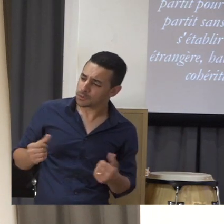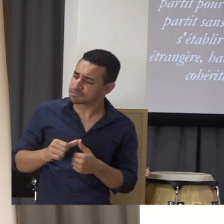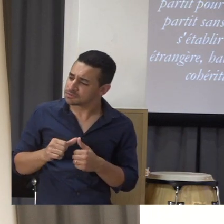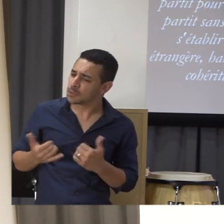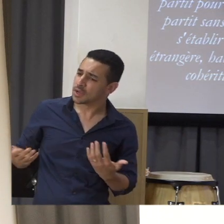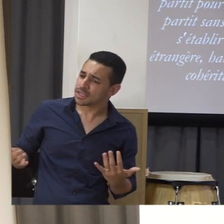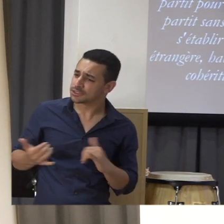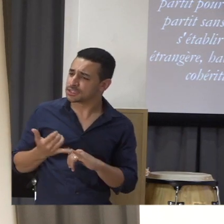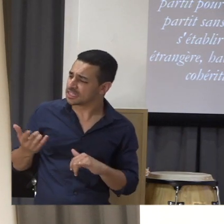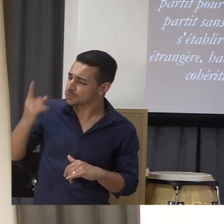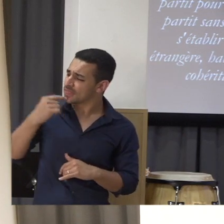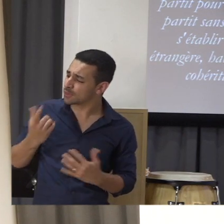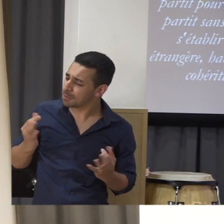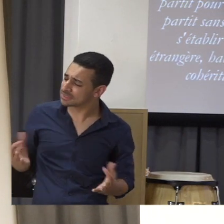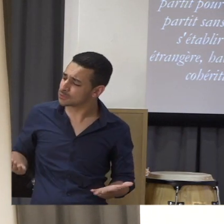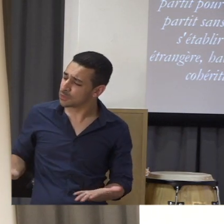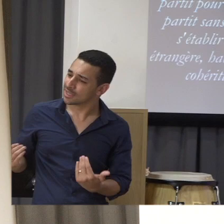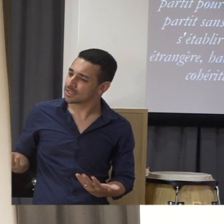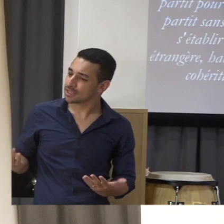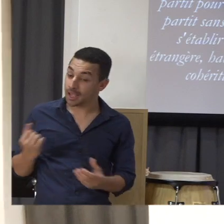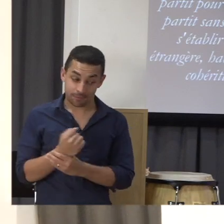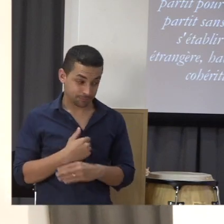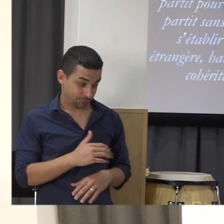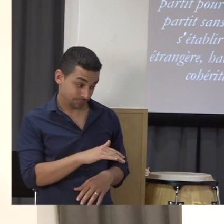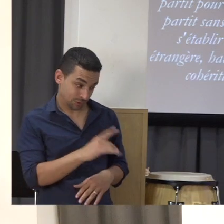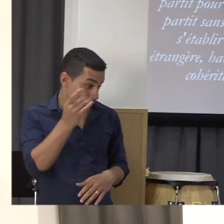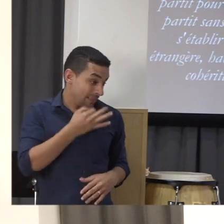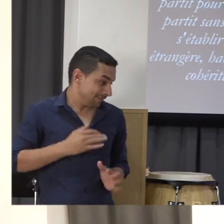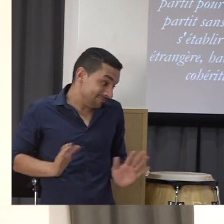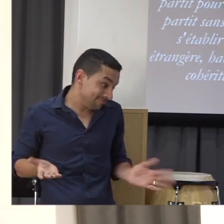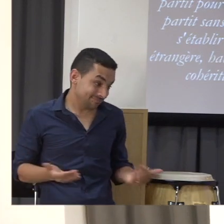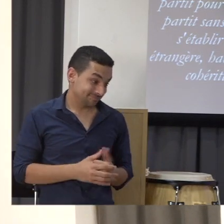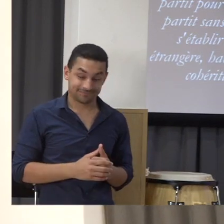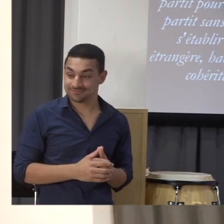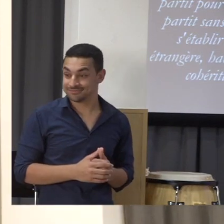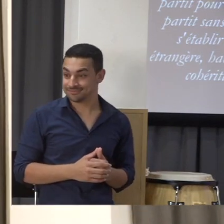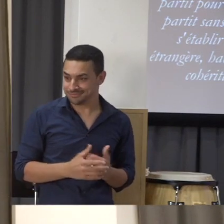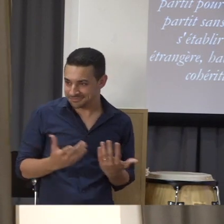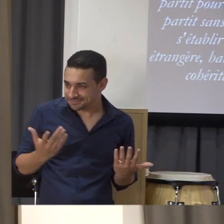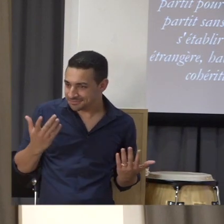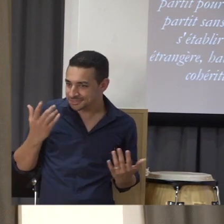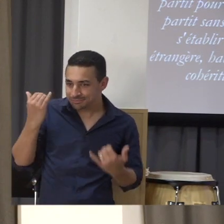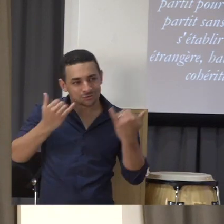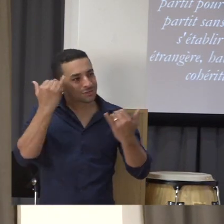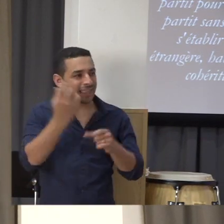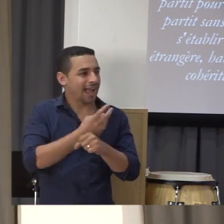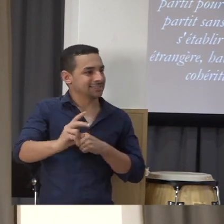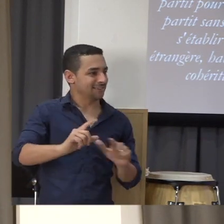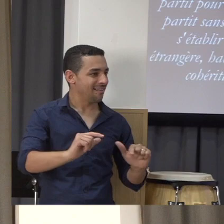chérie, qu'est-ce qu'il a dit Dieu? Dieu m'a parlé. Vous vous rendez compte le risque qu'il